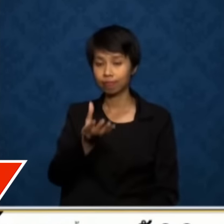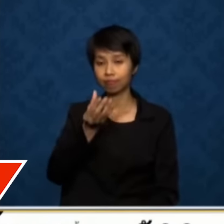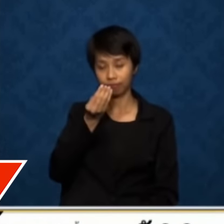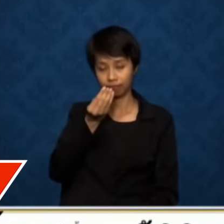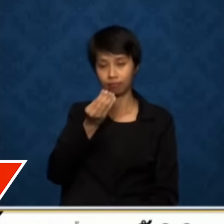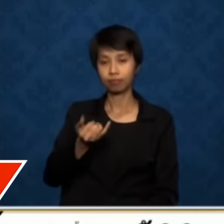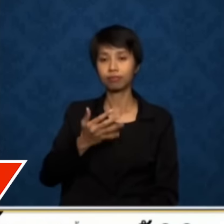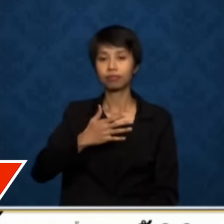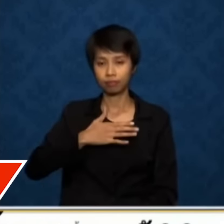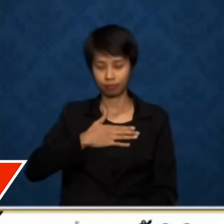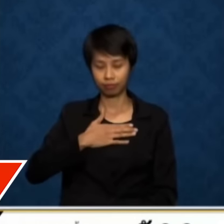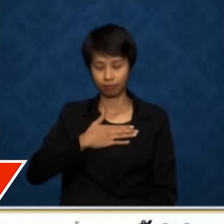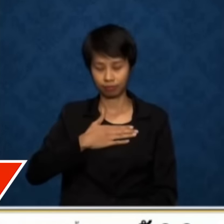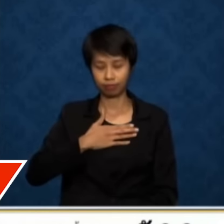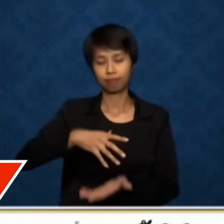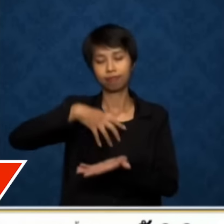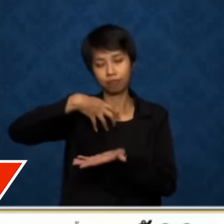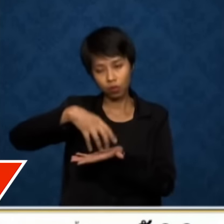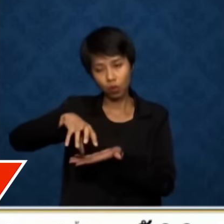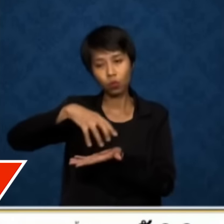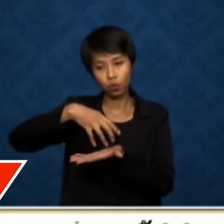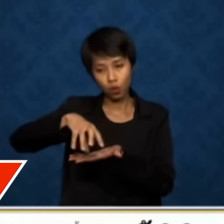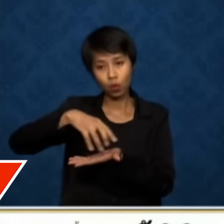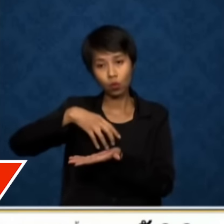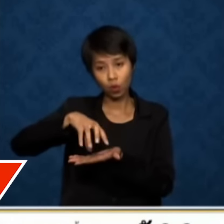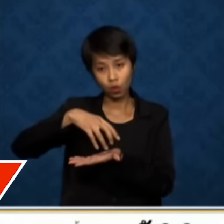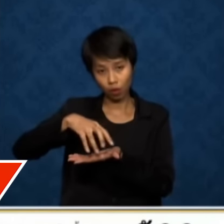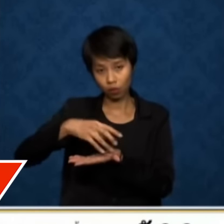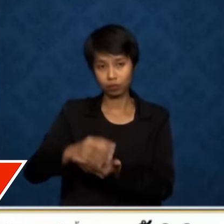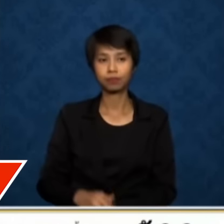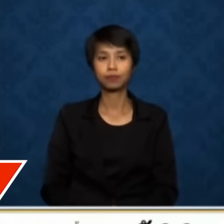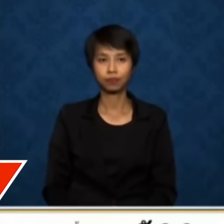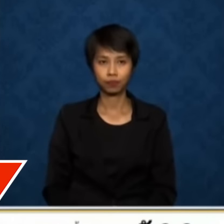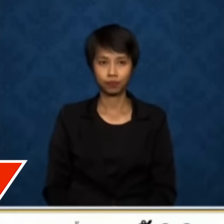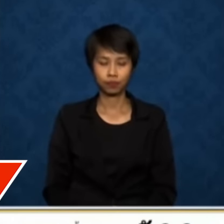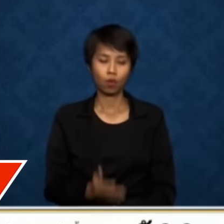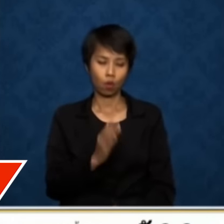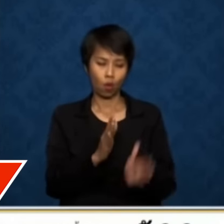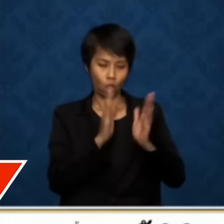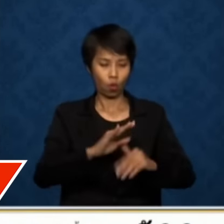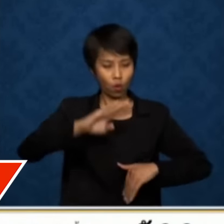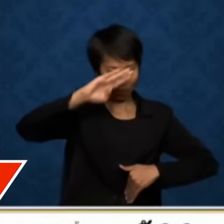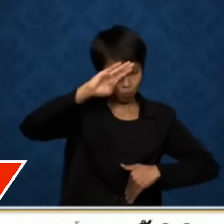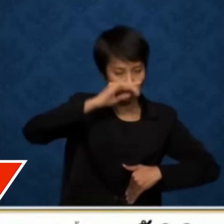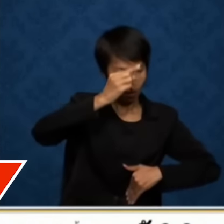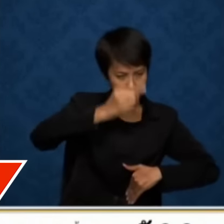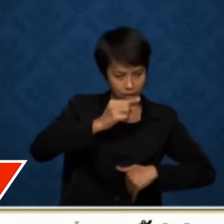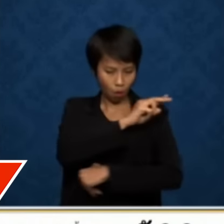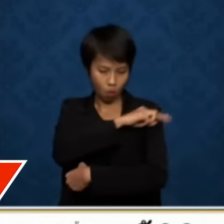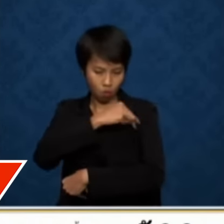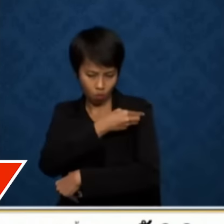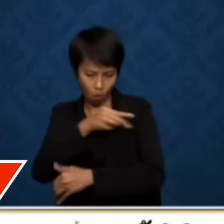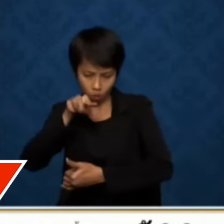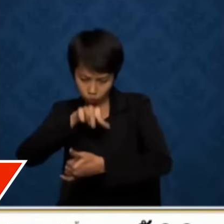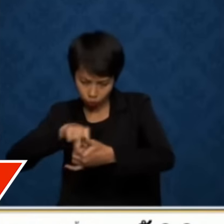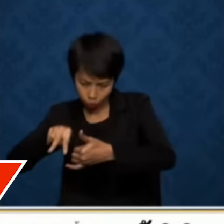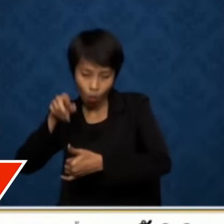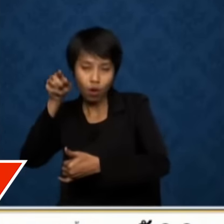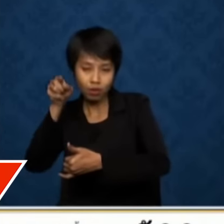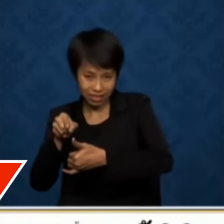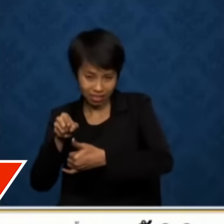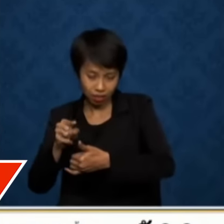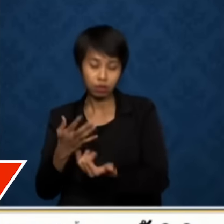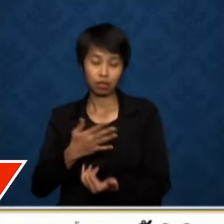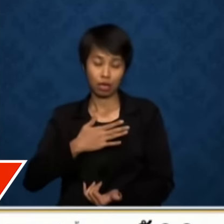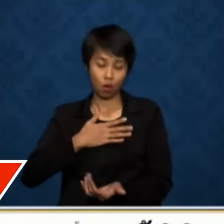านฟังผมไปเรื่อยๆ based on อยู่บนสมมติฐานนี้คนไข้ป่วยจริงหมอปฏิบัติถูกต้องจริงถ้าฟังแล้วมันโฟลว์ไปจนจ